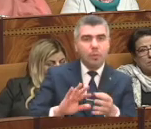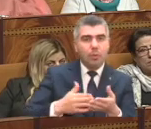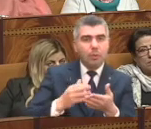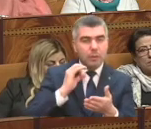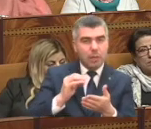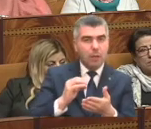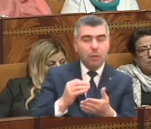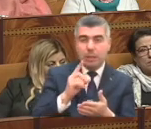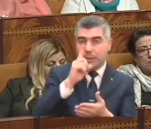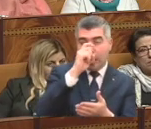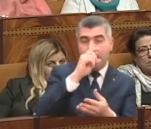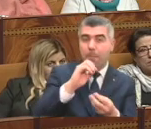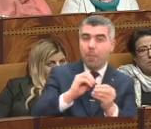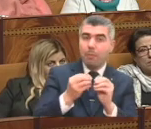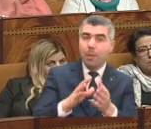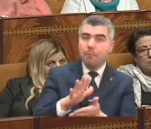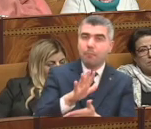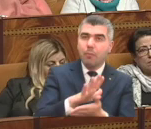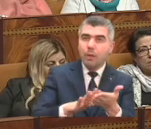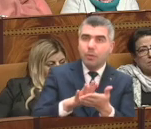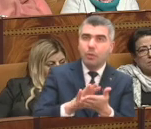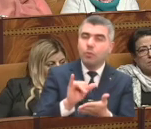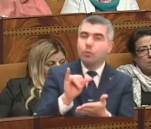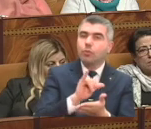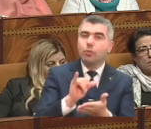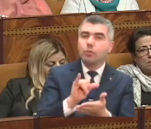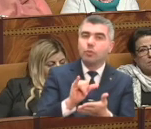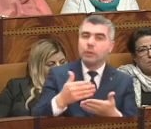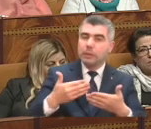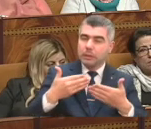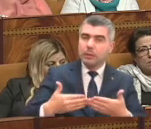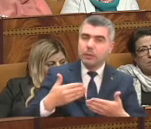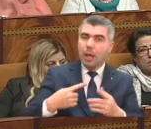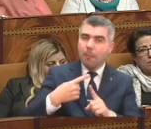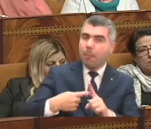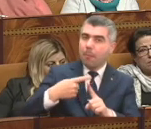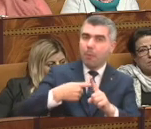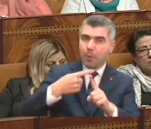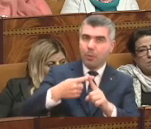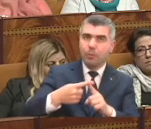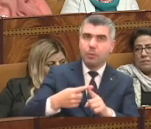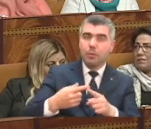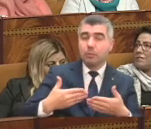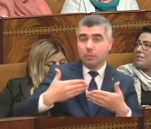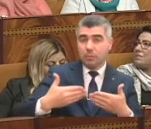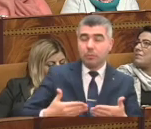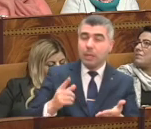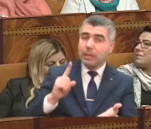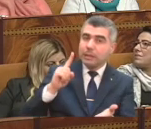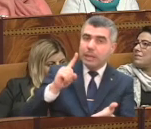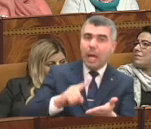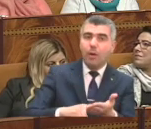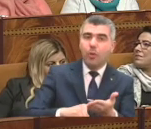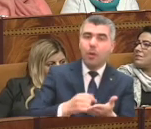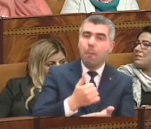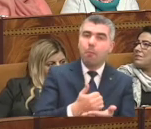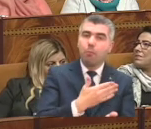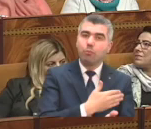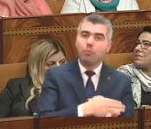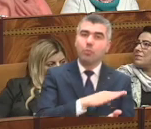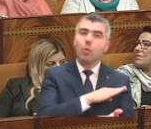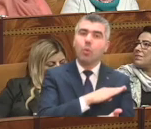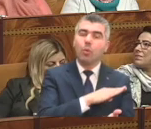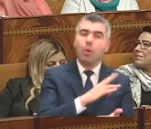الاجتماعي. السيدة الوزيرة، شنو غادي تقدوا ديروا لنا في ظل هذا الغلاء؟ راه الآن ومن الضروري باش الكل يتحمل المسؤولية،